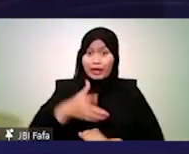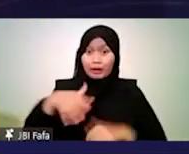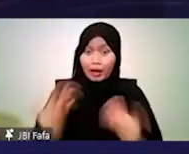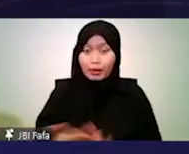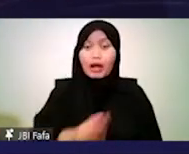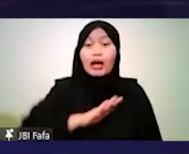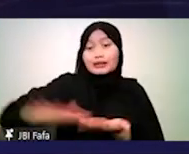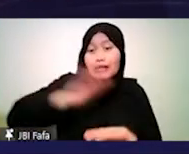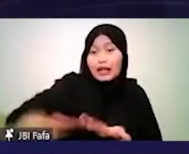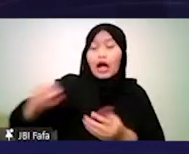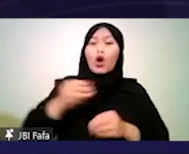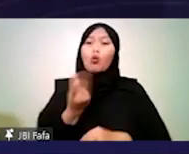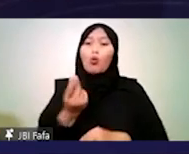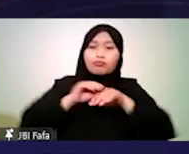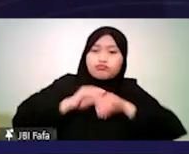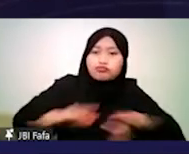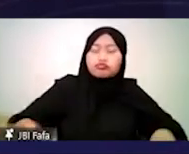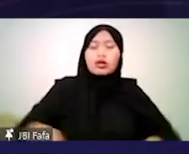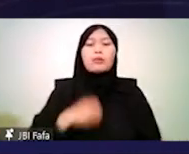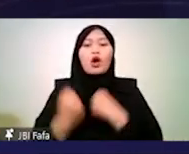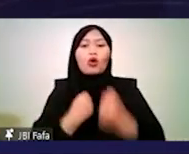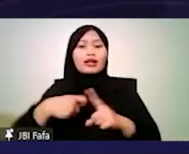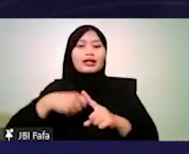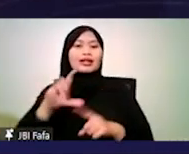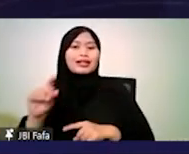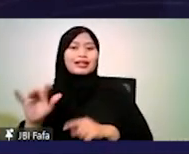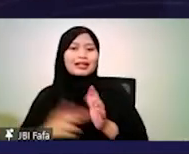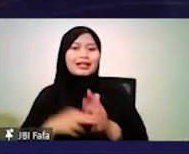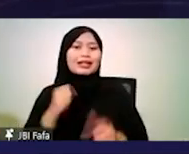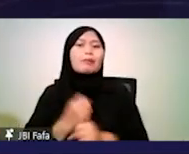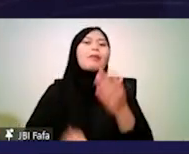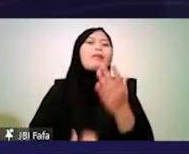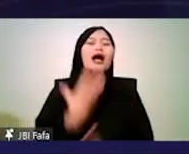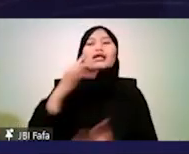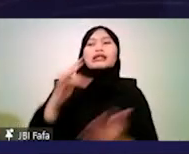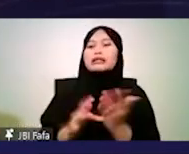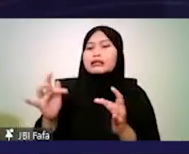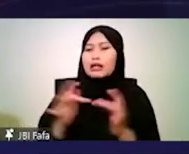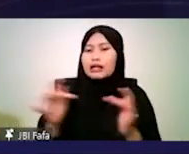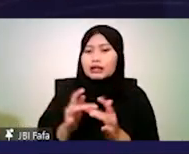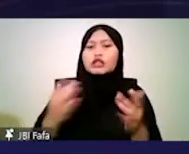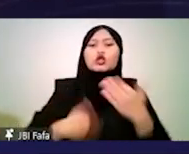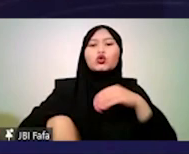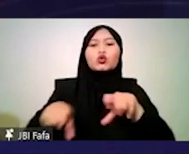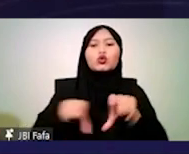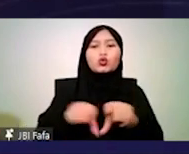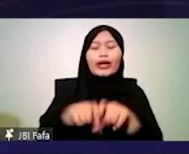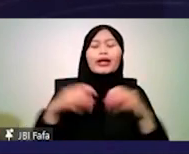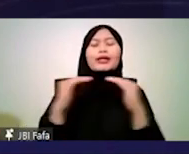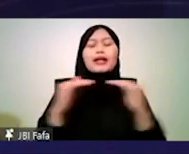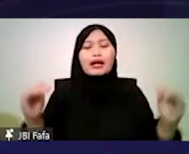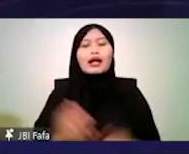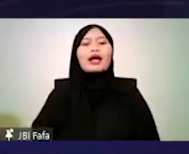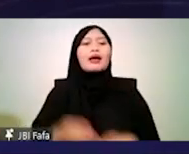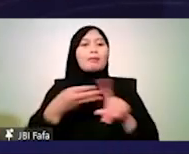mengedarkan uang melakukan piring mengembangkan digital asasi kyare Indonesia standart bfast maupun yang